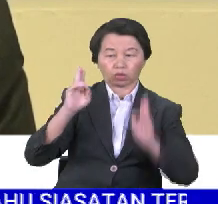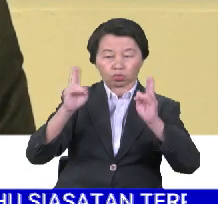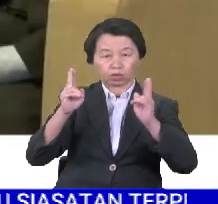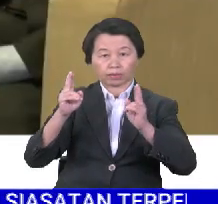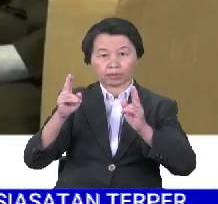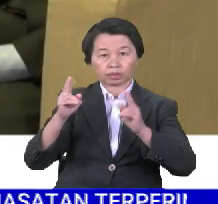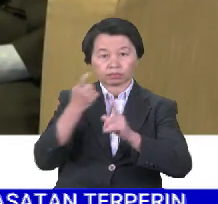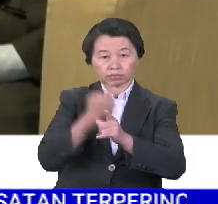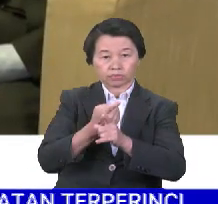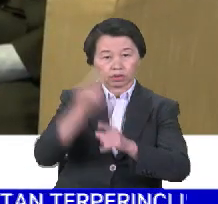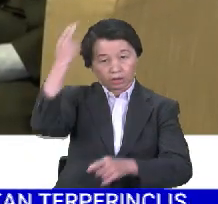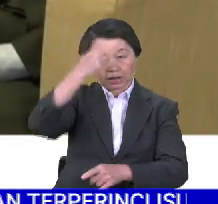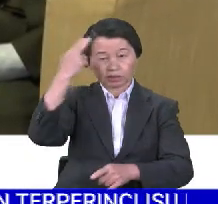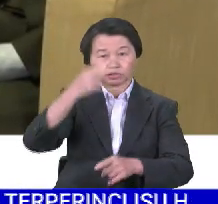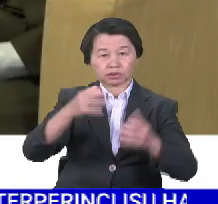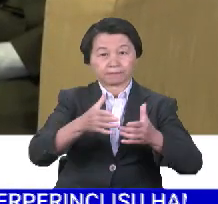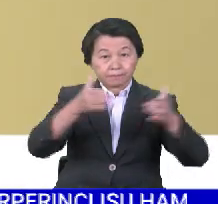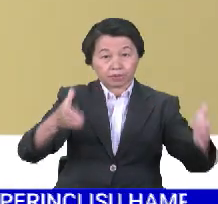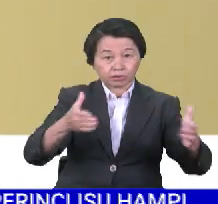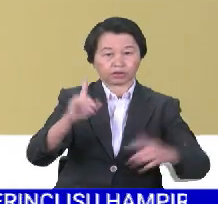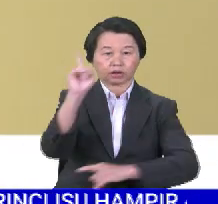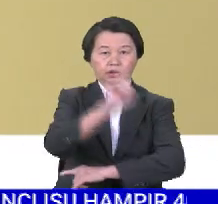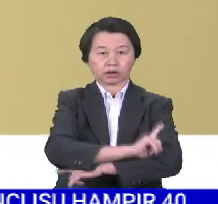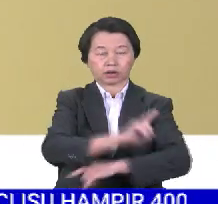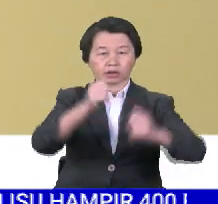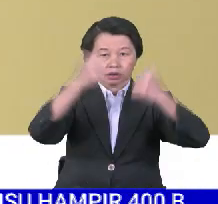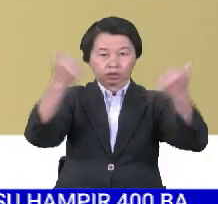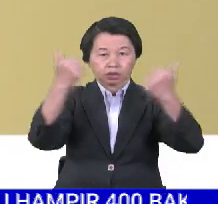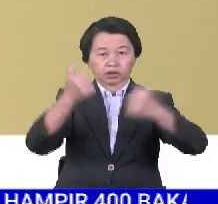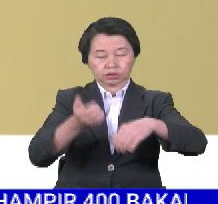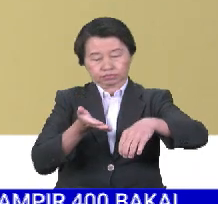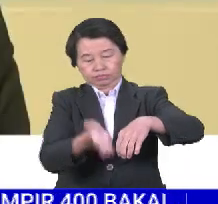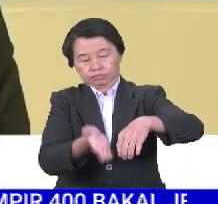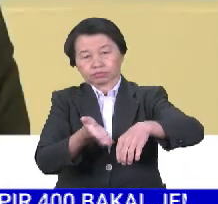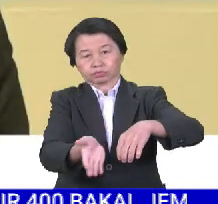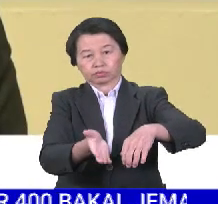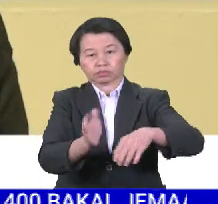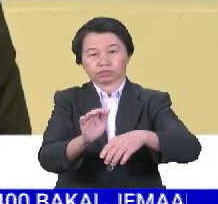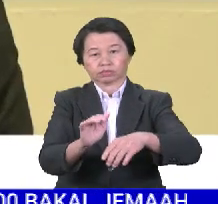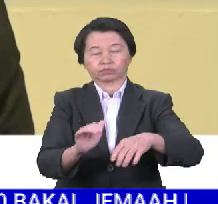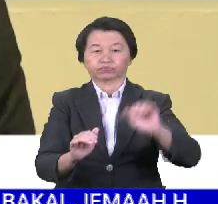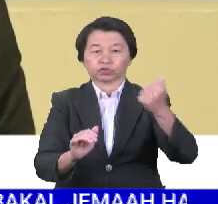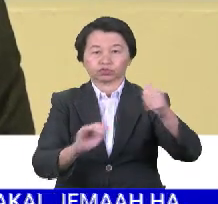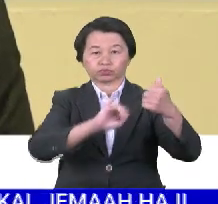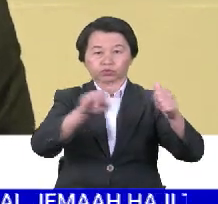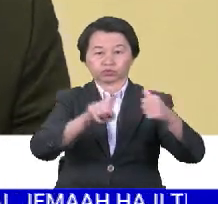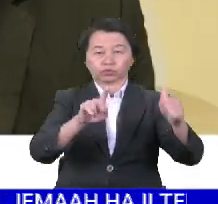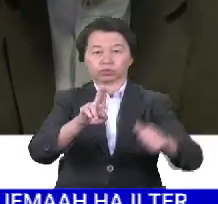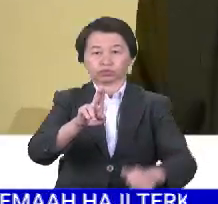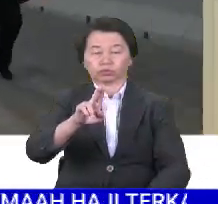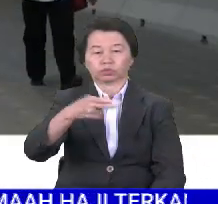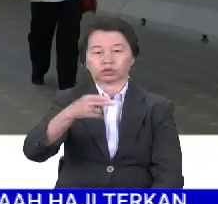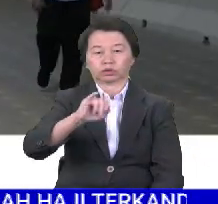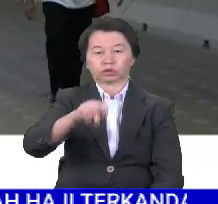menyatakan Haji Akbar adalah hari raya korban ataupun 10 Zulhijjah